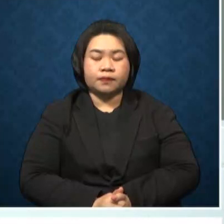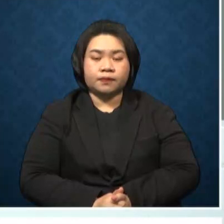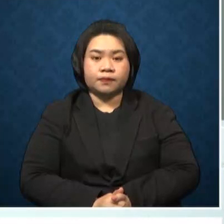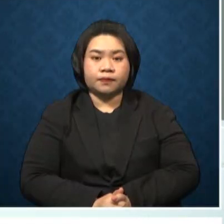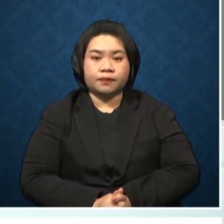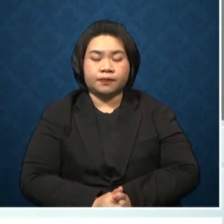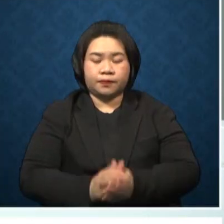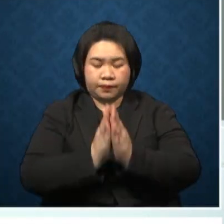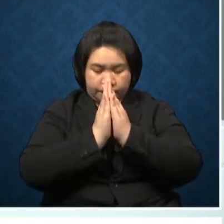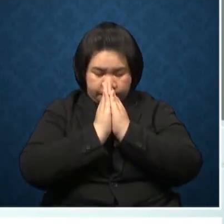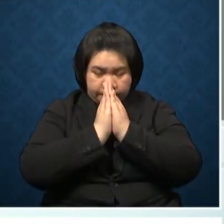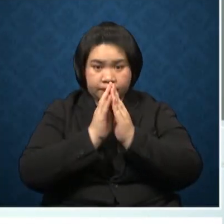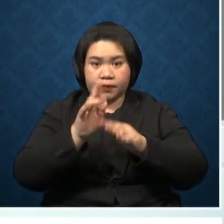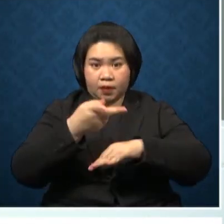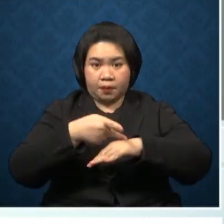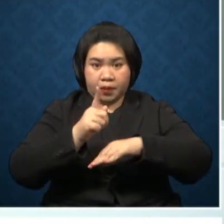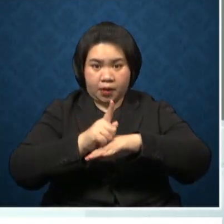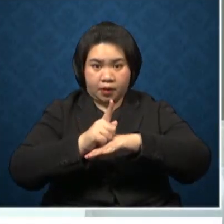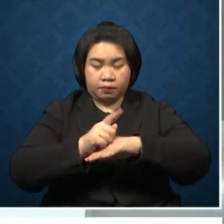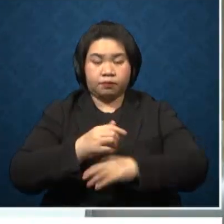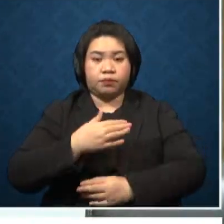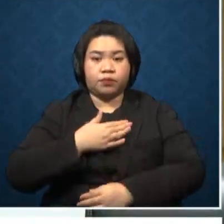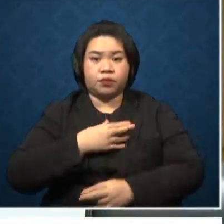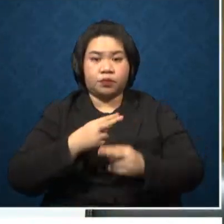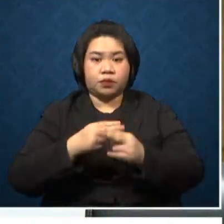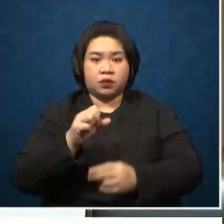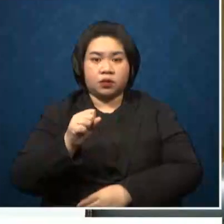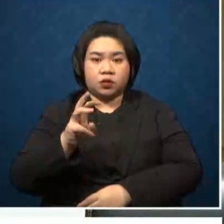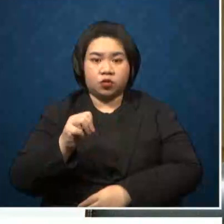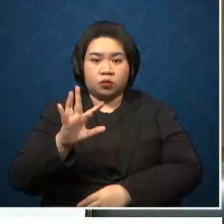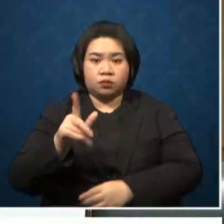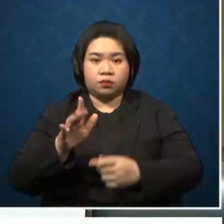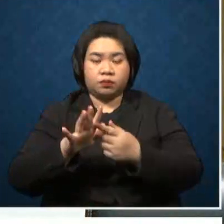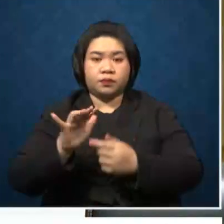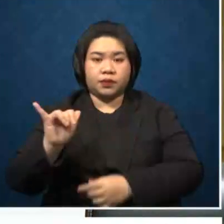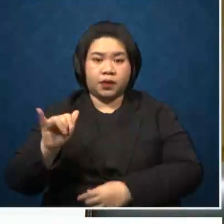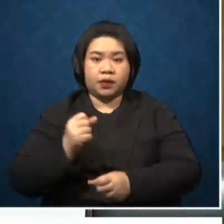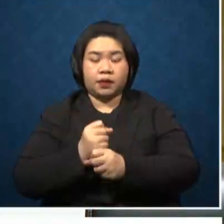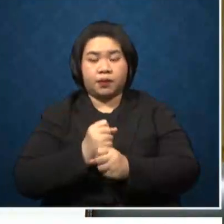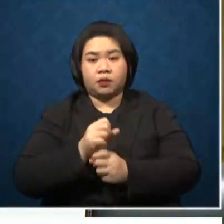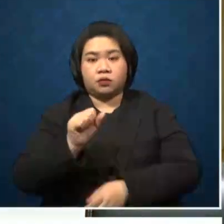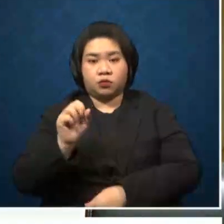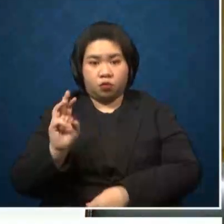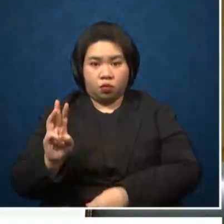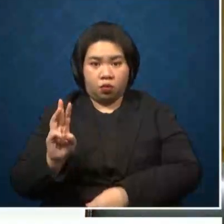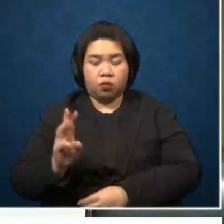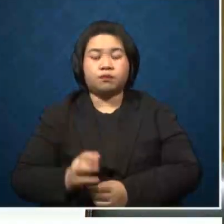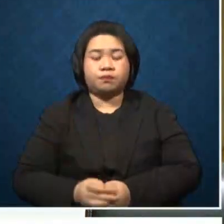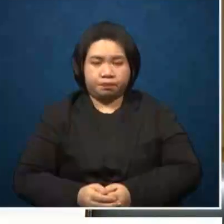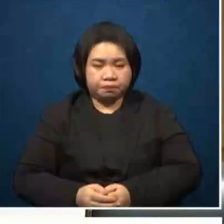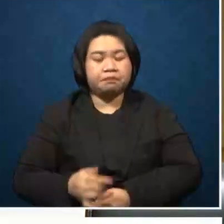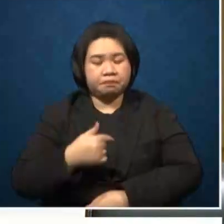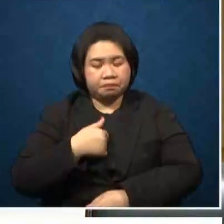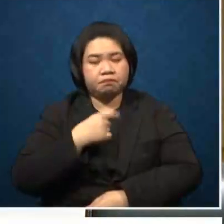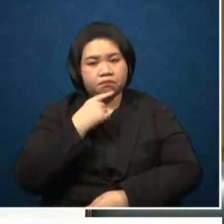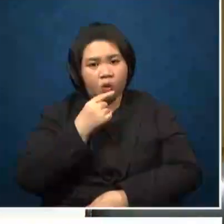กราบเรียนท่านประธานวุฒิสภาที่เคารพครับผมสมชายเชียงรายสมาชิกวุฒิสภาผมขออนุญาตชื่นชม